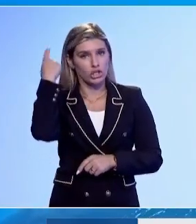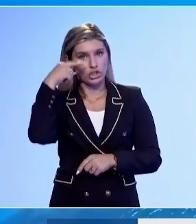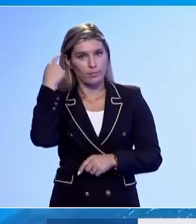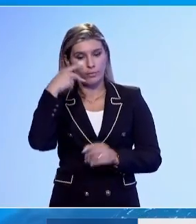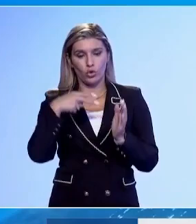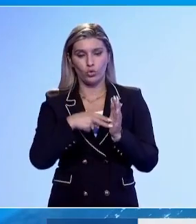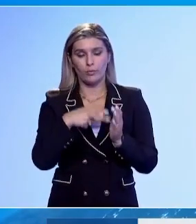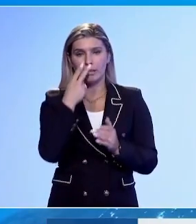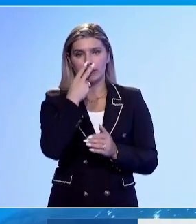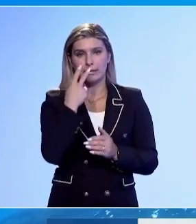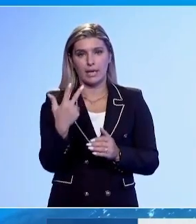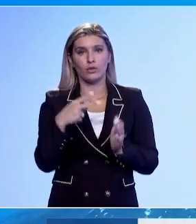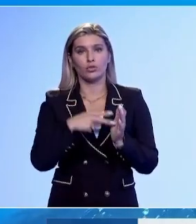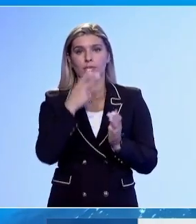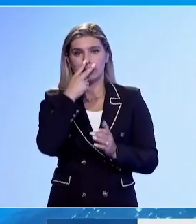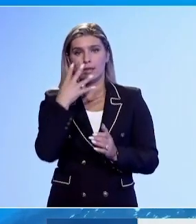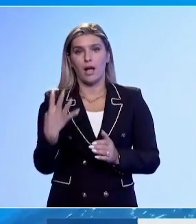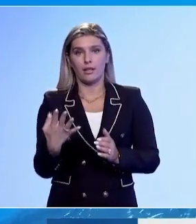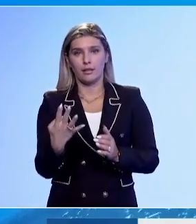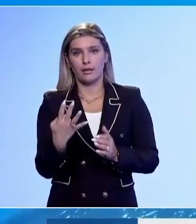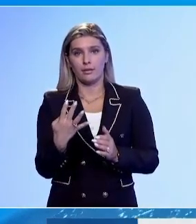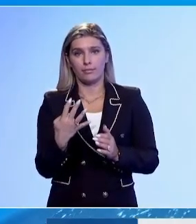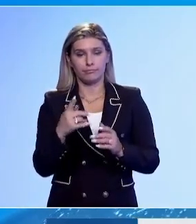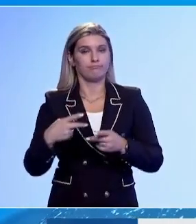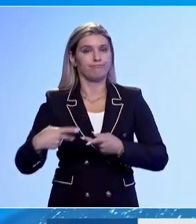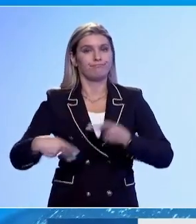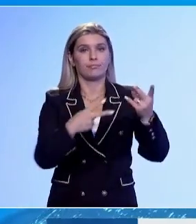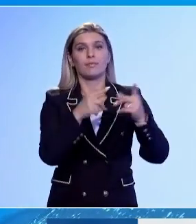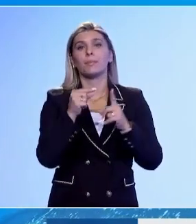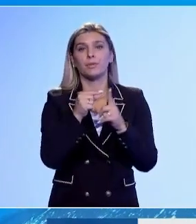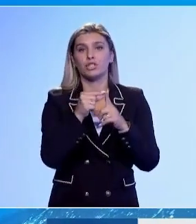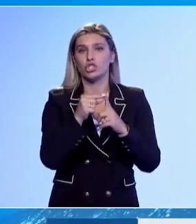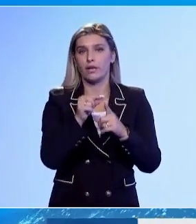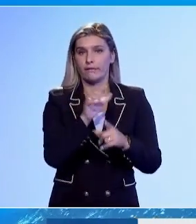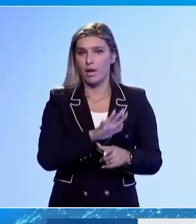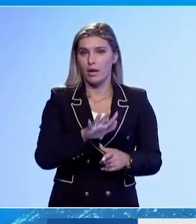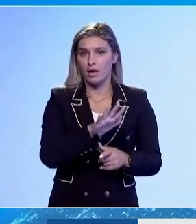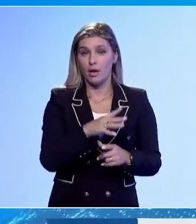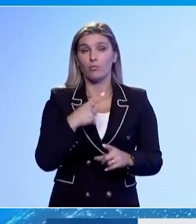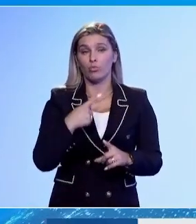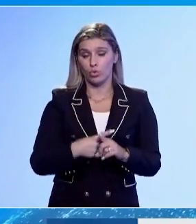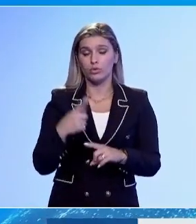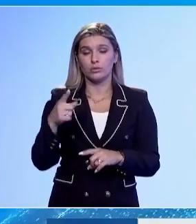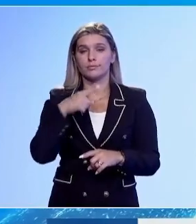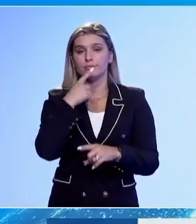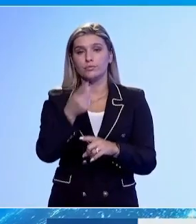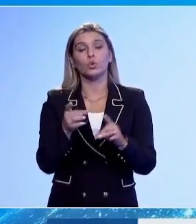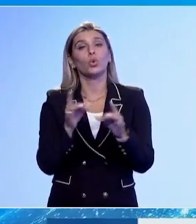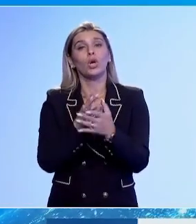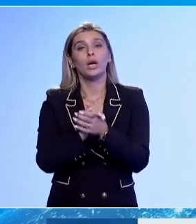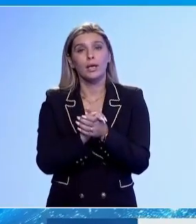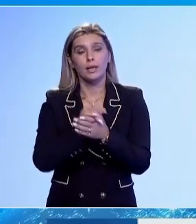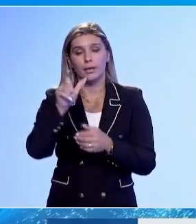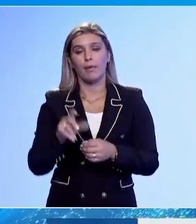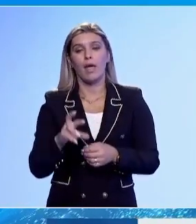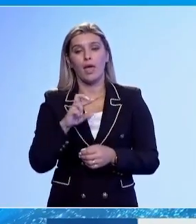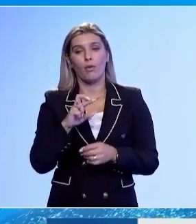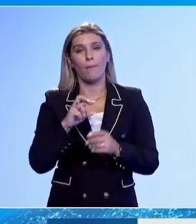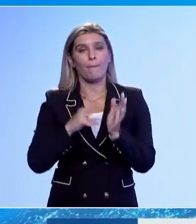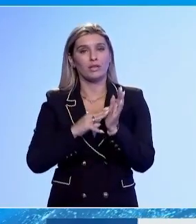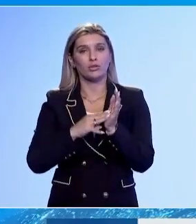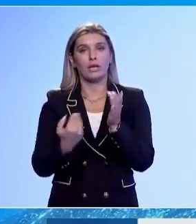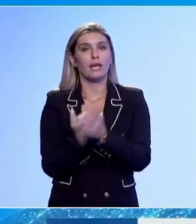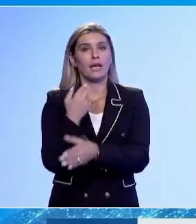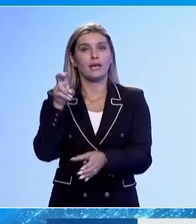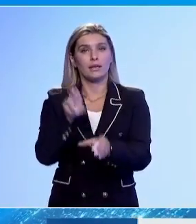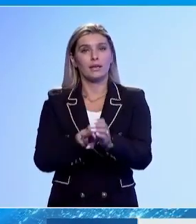shkollor 2023-2024, ndërkohë krejt në fillim kryeministri e uroi ministrin e rritë mbrojtjes e Jup Maqedonci, derisa falenderoi